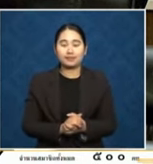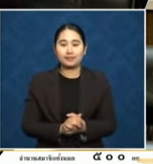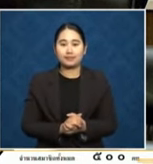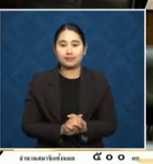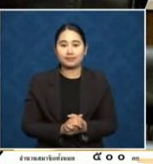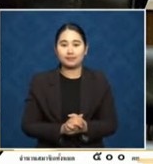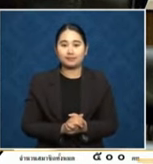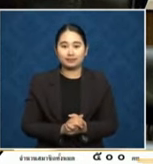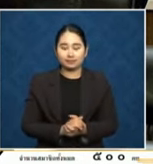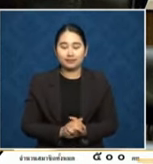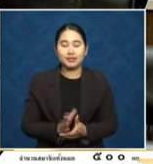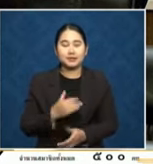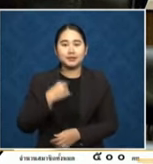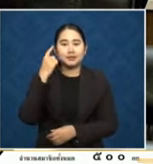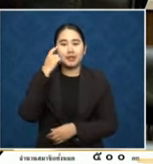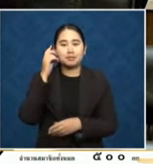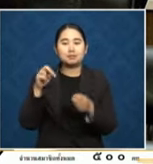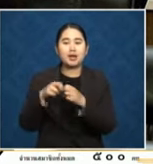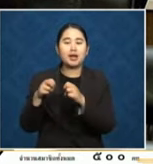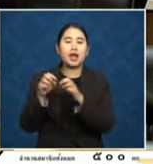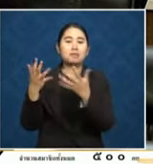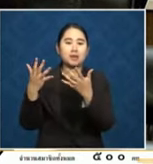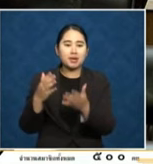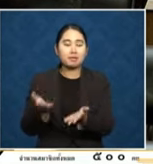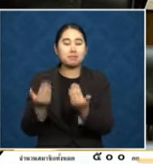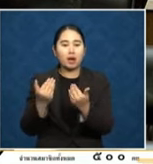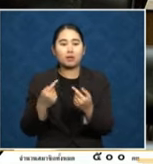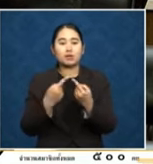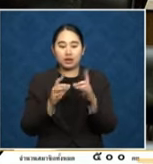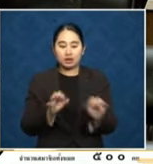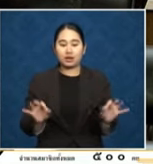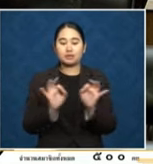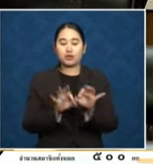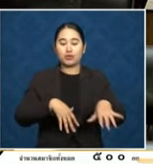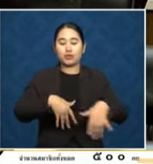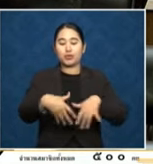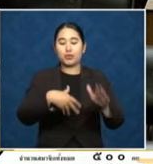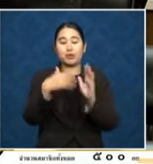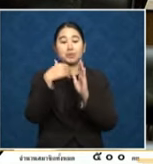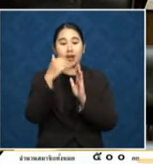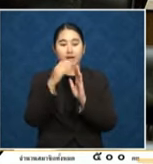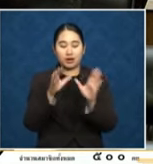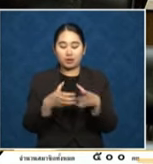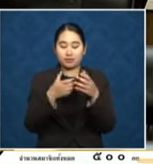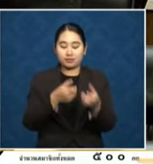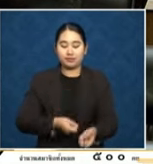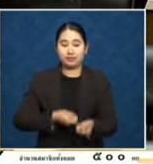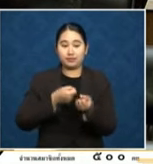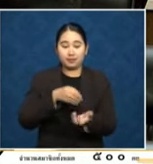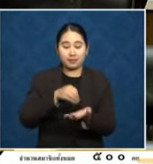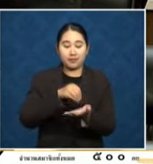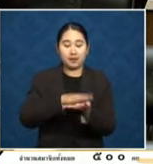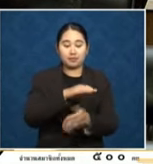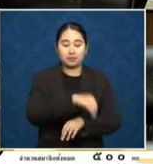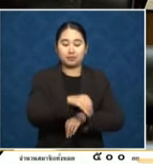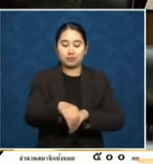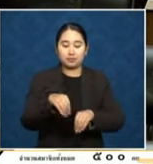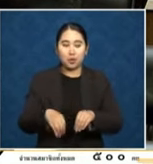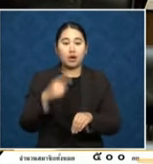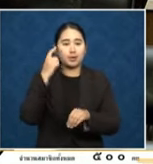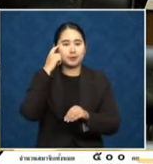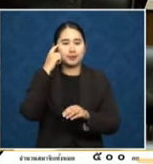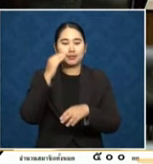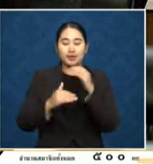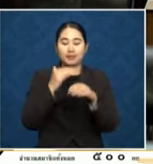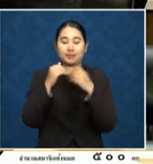มันอาจจะเป็นเรื่องธรรมดาของใครหลายๆคนแต่มันเป็นเรื่องปากเรื่องท้องความเป็นอยู่ของพี่น้องเกษตรกรมันจะดีกว่านี้ไหมคะท่านประธาน